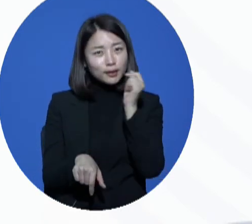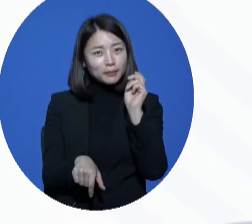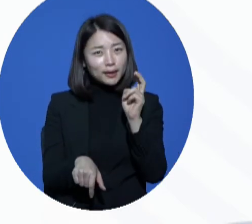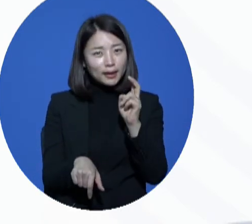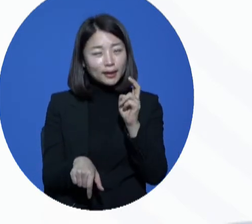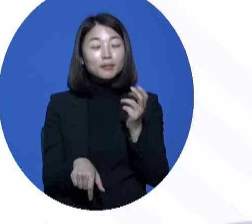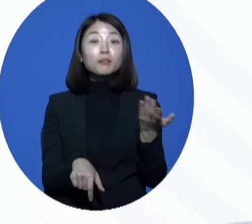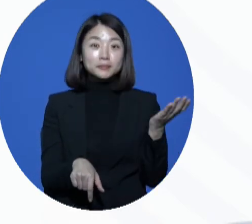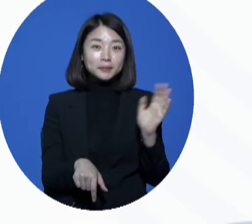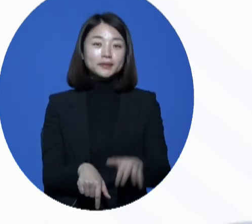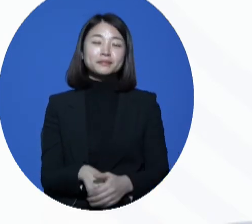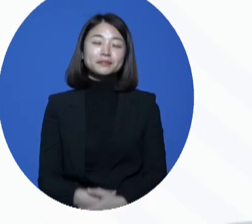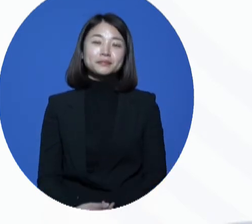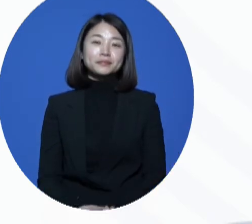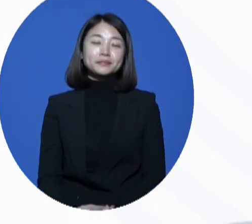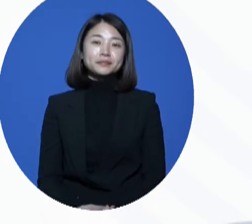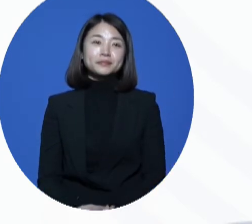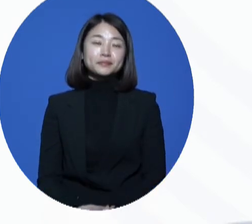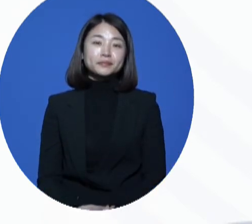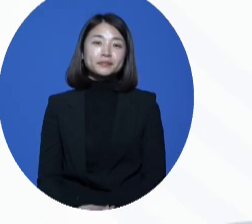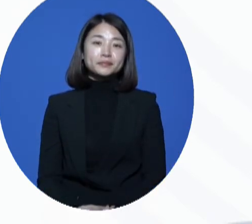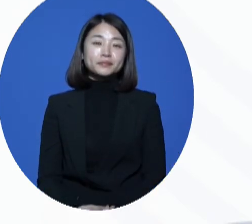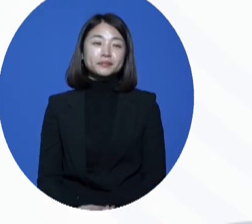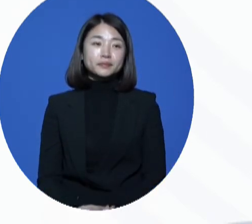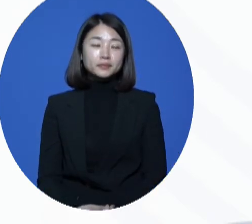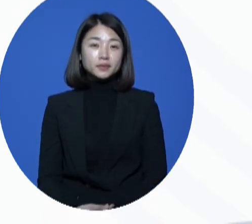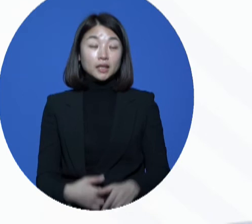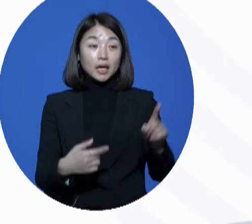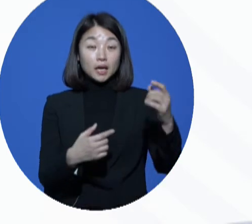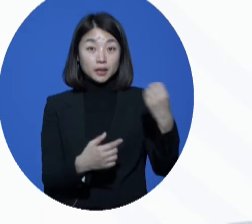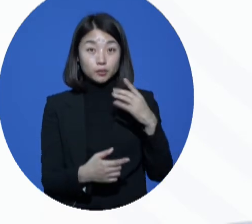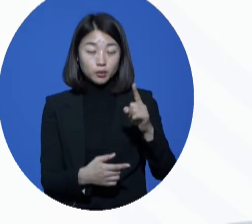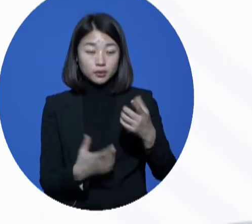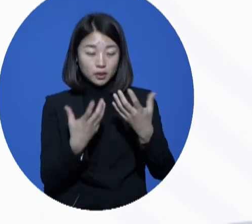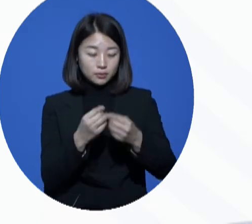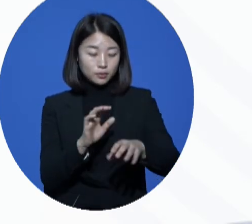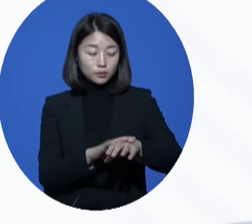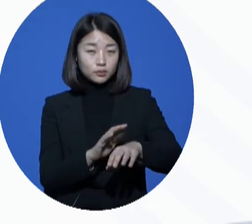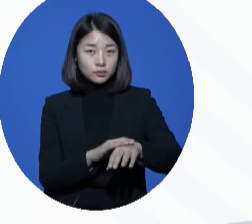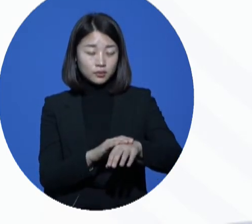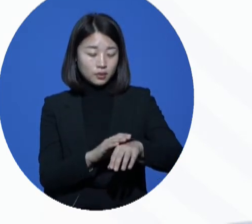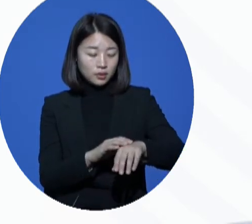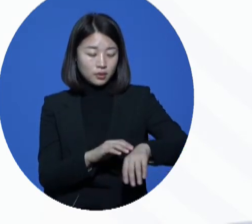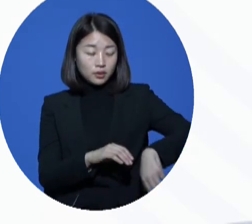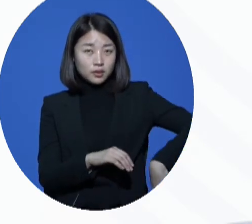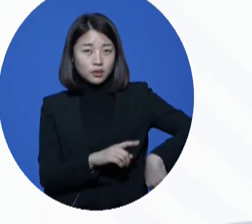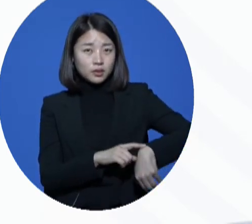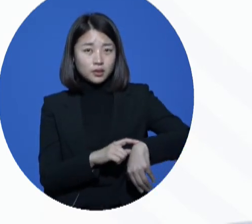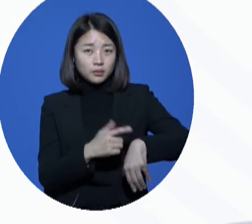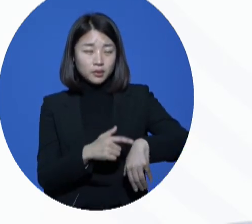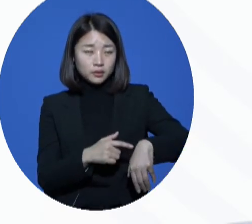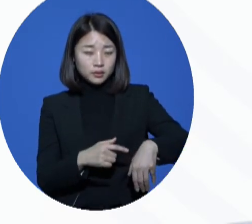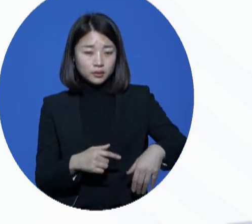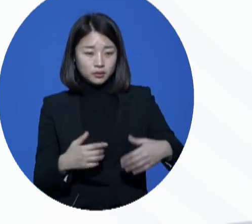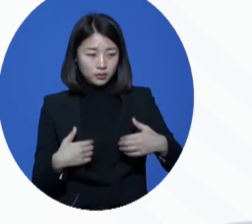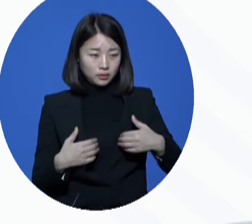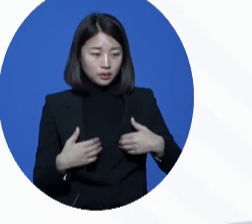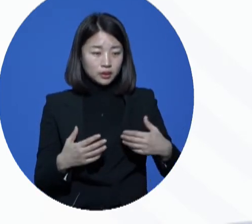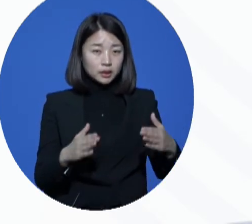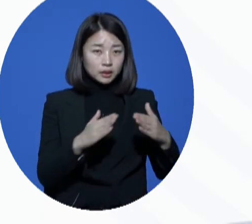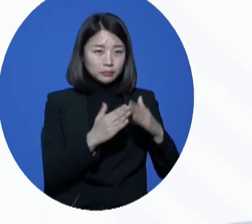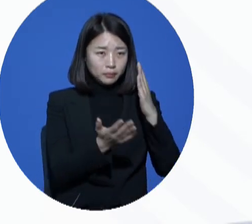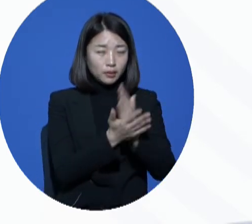중에 대표님이 손을 다치면 도움을 받기 위해서 어쩔 수 없이 시설에서 살 수밖에 없다라고